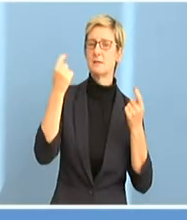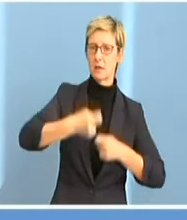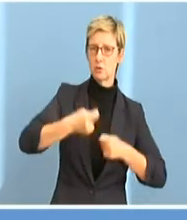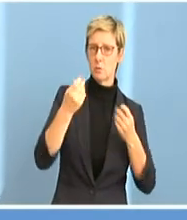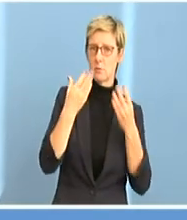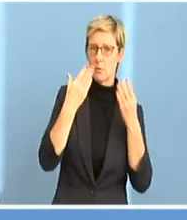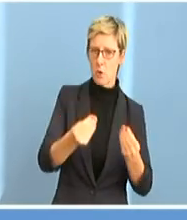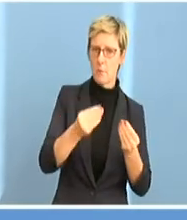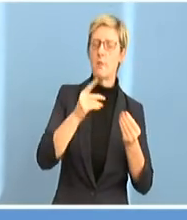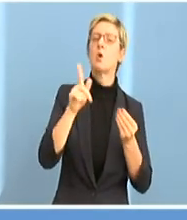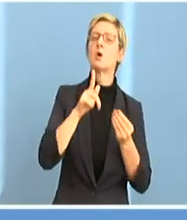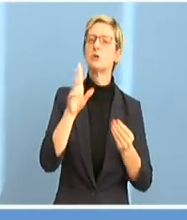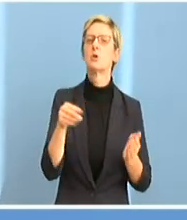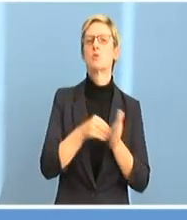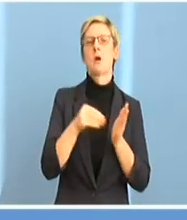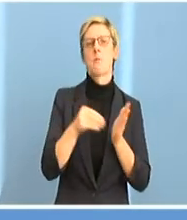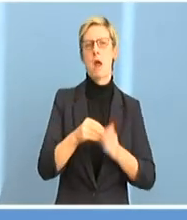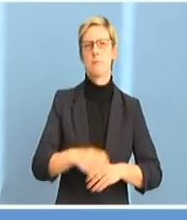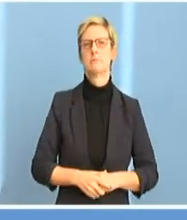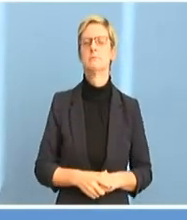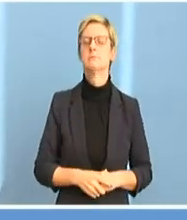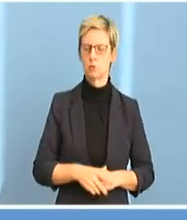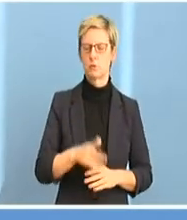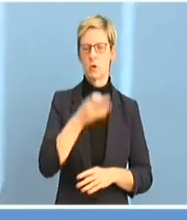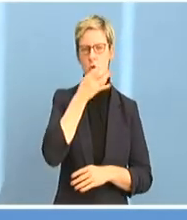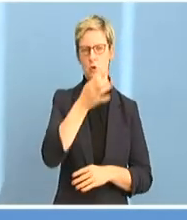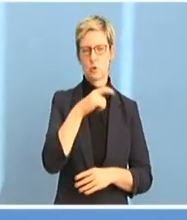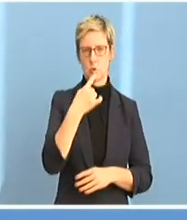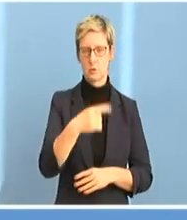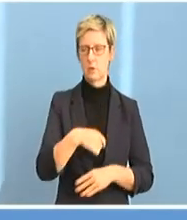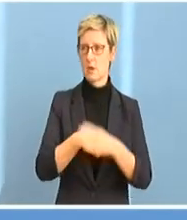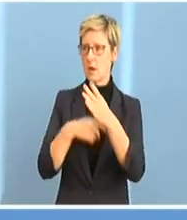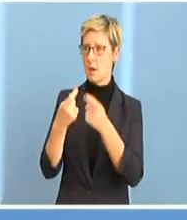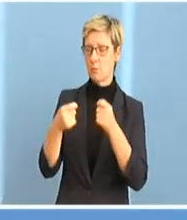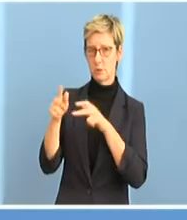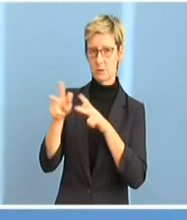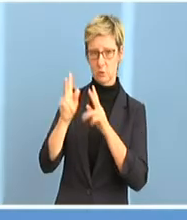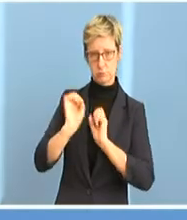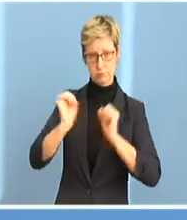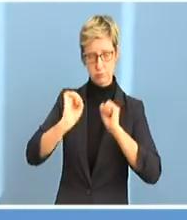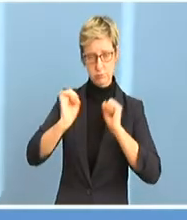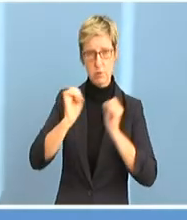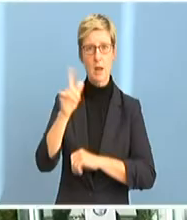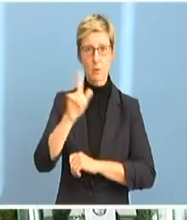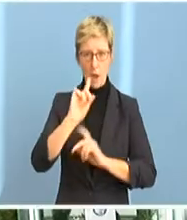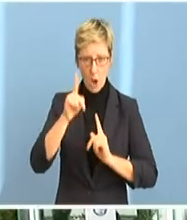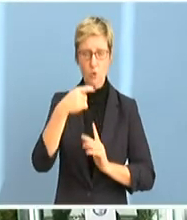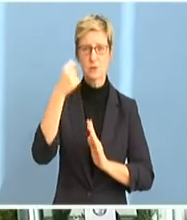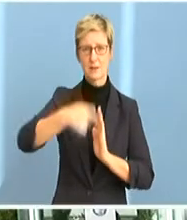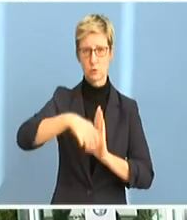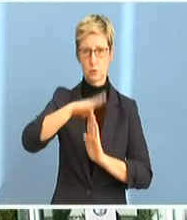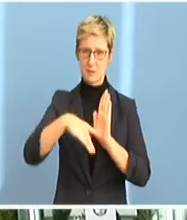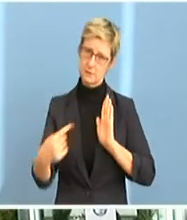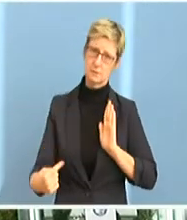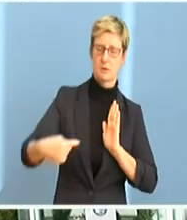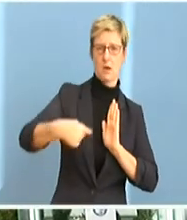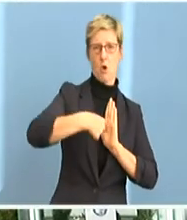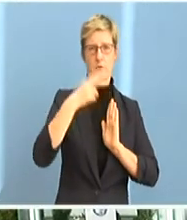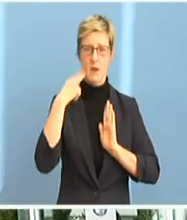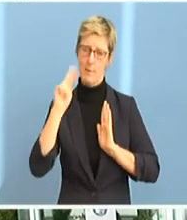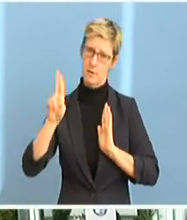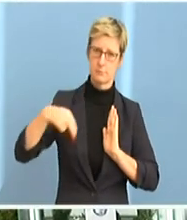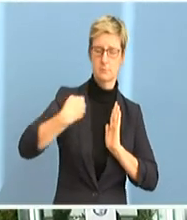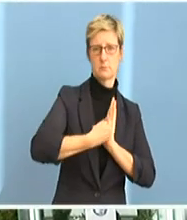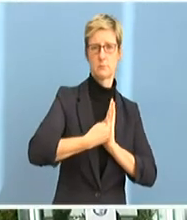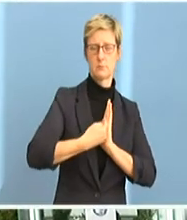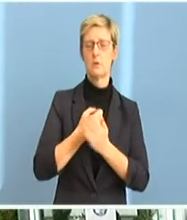Herr Lukaschenko gehört. Das heißt, die Bundesregierung setzt sich dafür ein, Herrn Lukaschenko auf die Sanktionsliste zu setzen. So